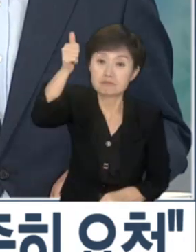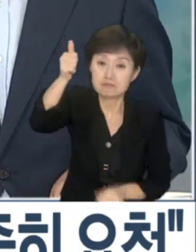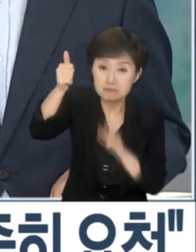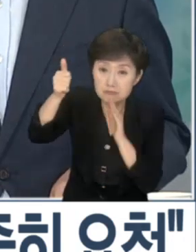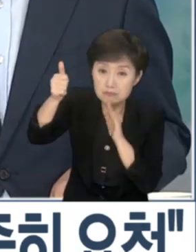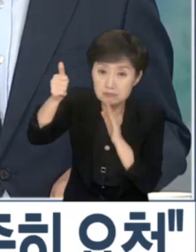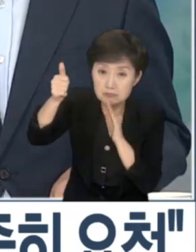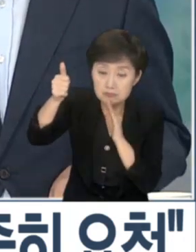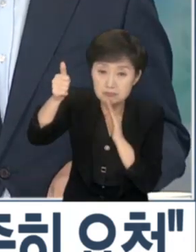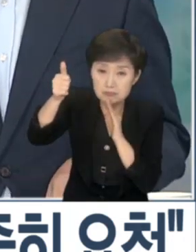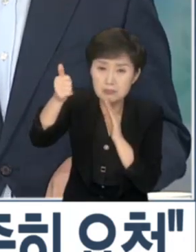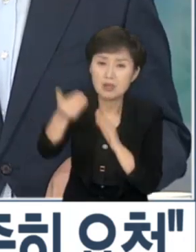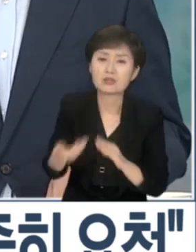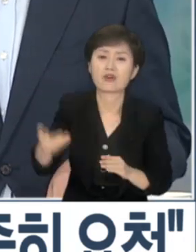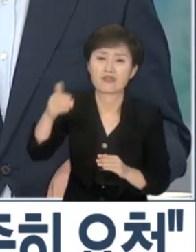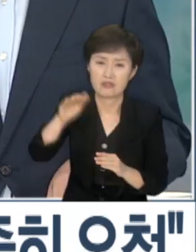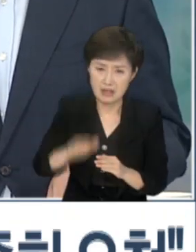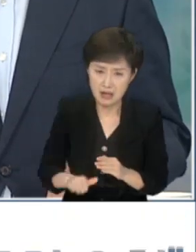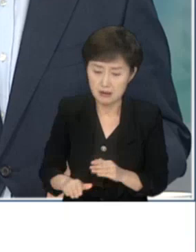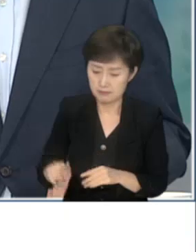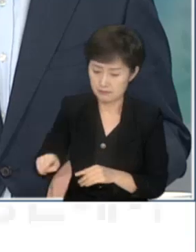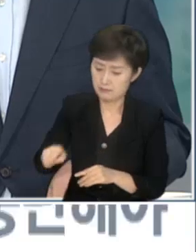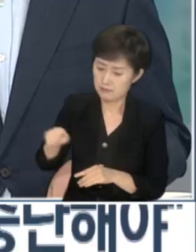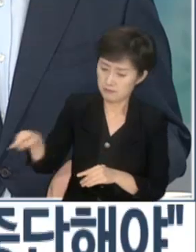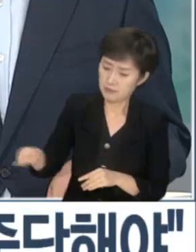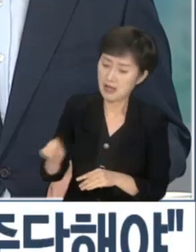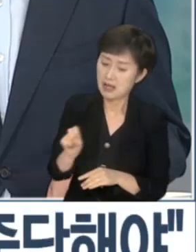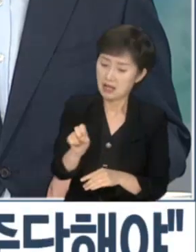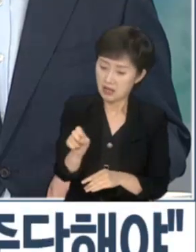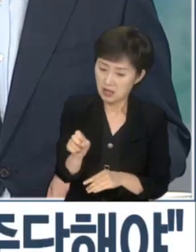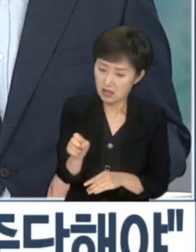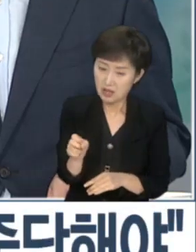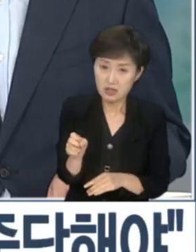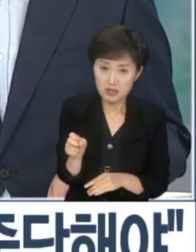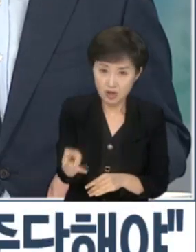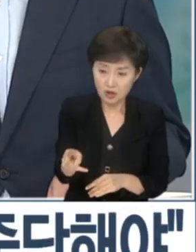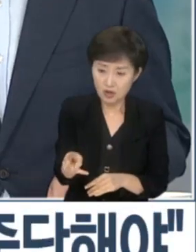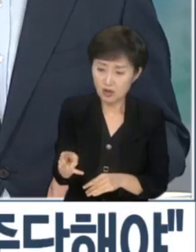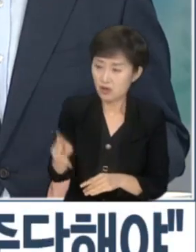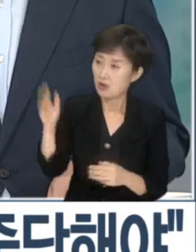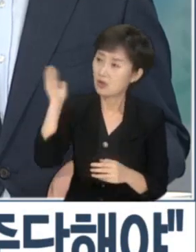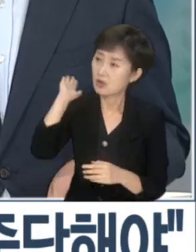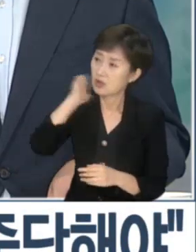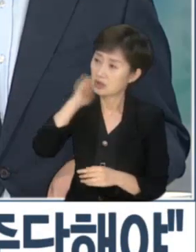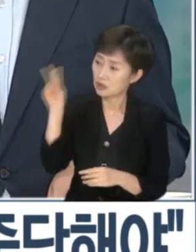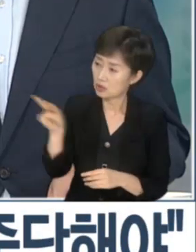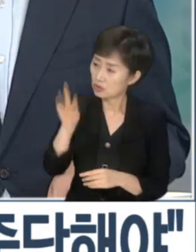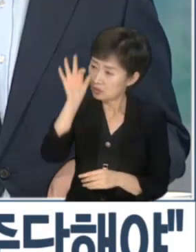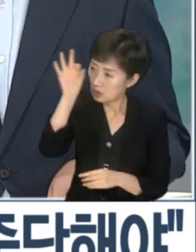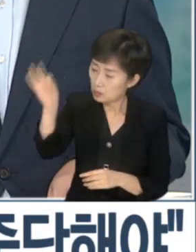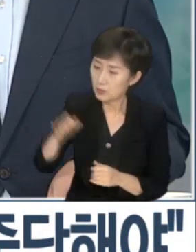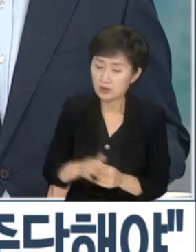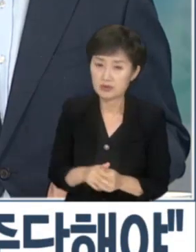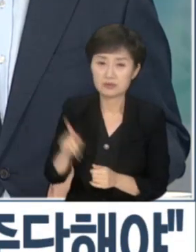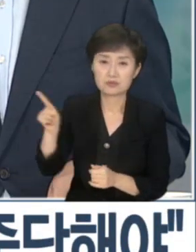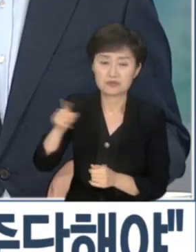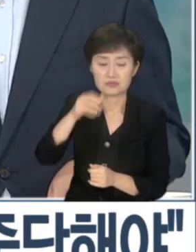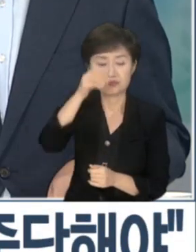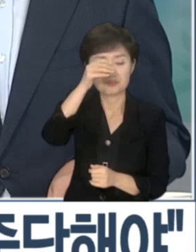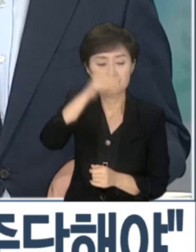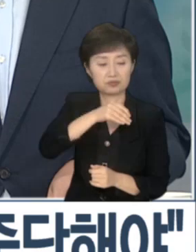아니겠습니까 그런데 지금 대통령을 비롯해서 뭐 어느 누구 하나도 이재명